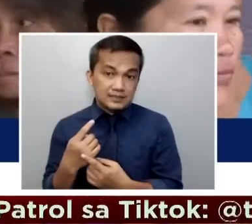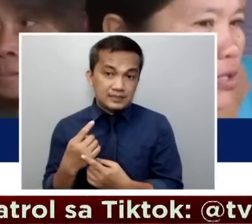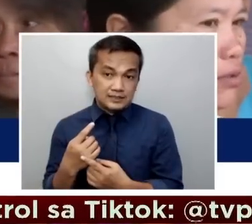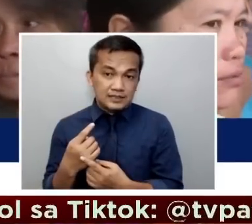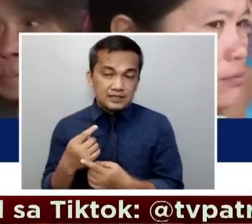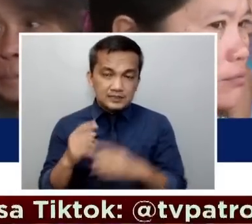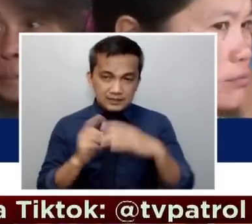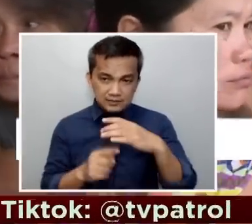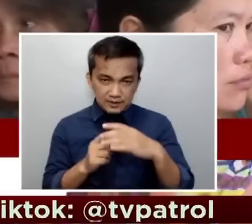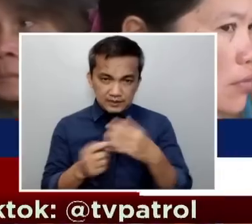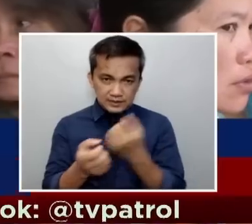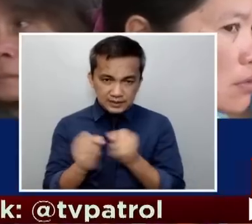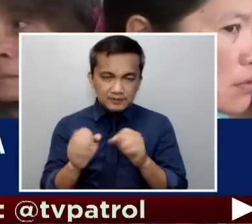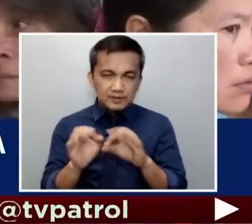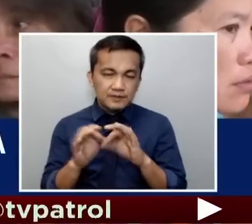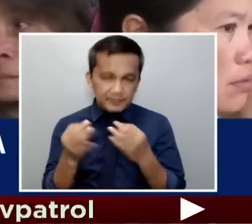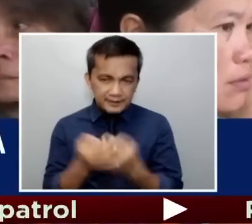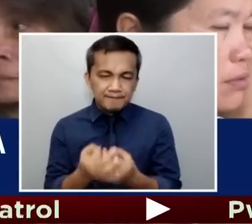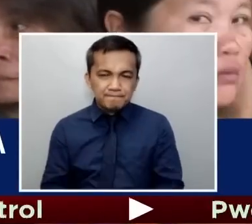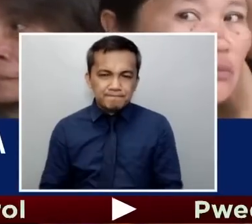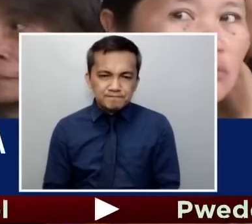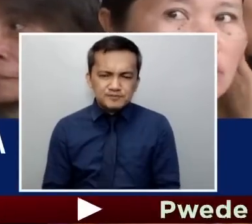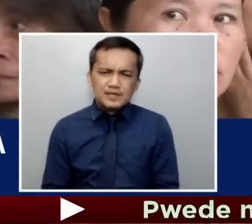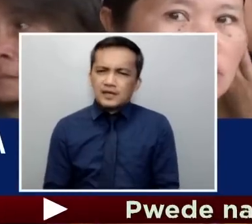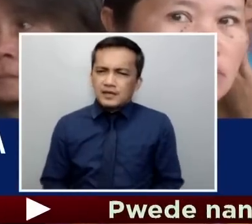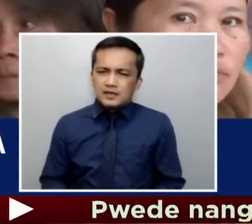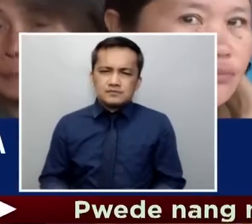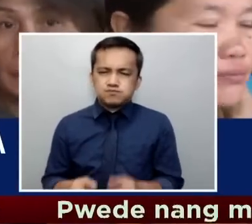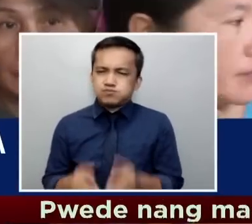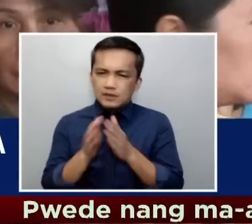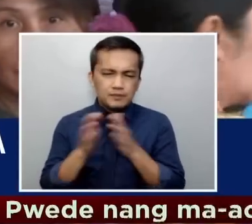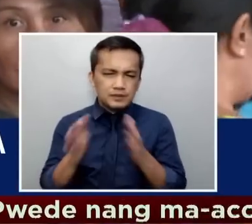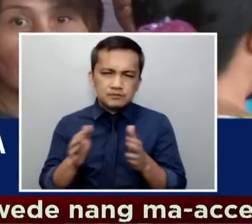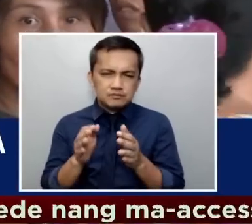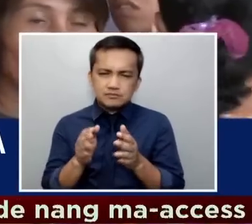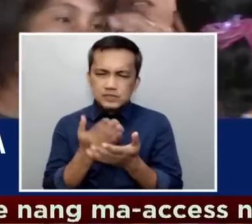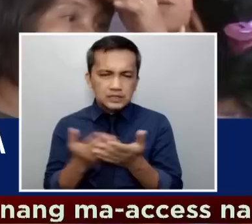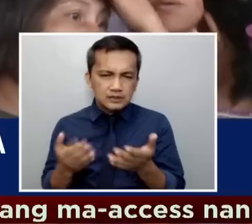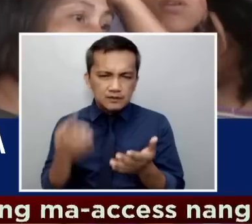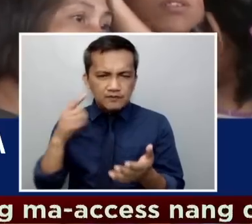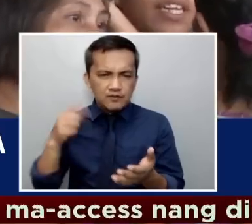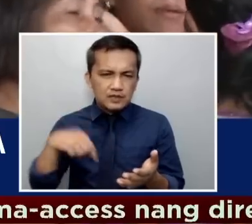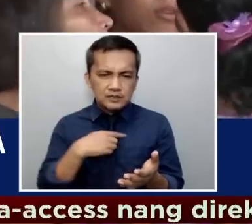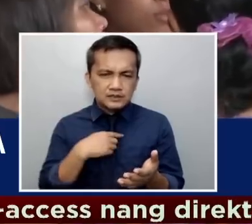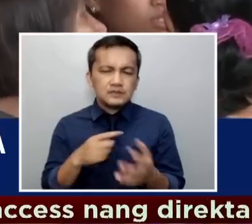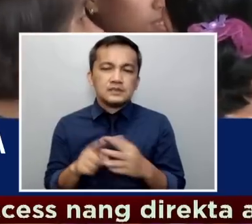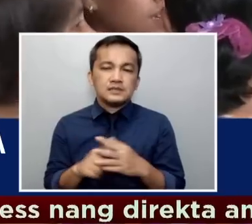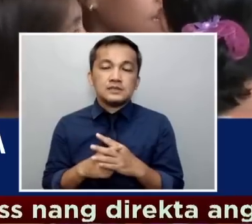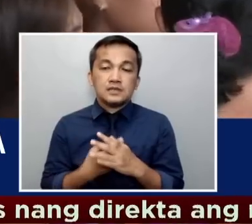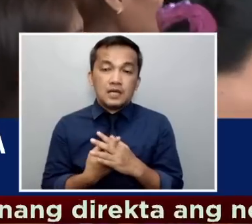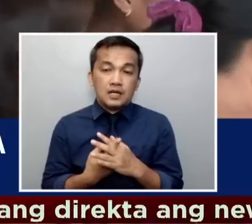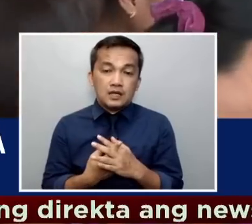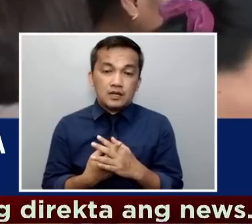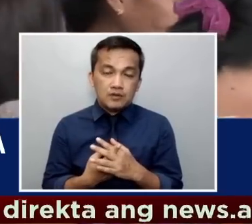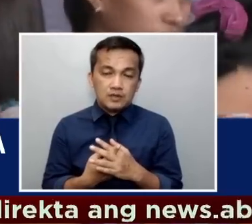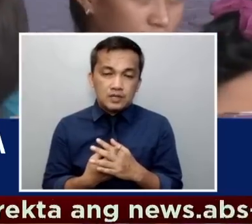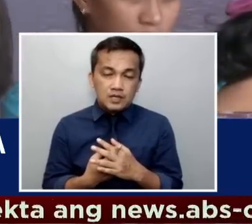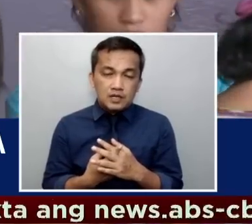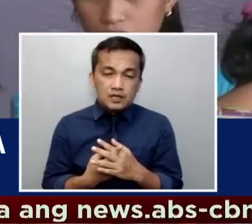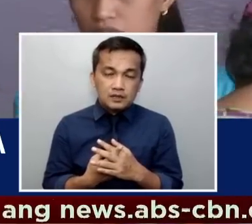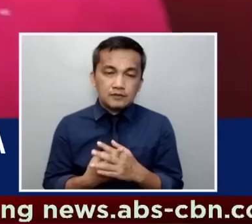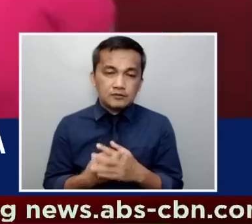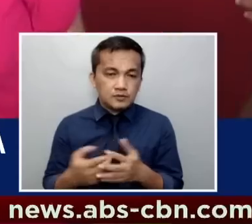Gipka Pamilya na malaking bagay po sa amin to. At least nag-uumpisa pa lang ng namin dito kahit